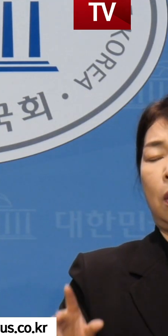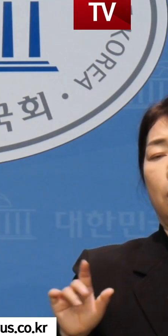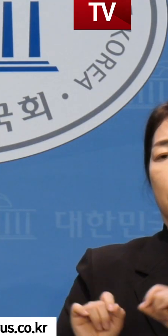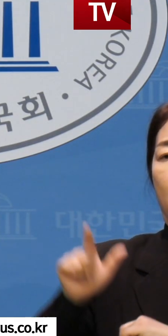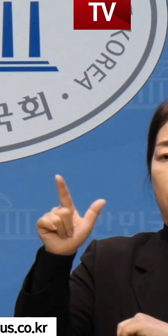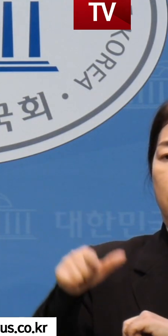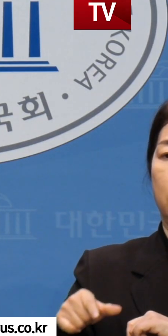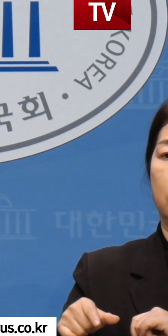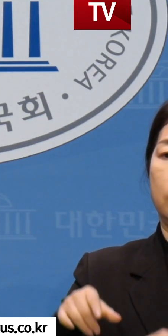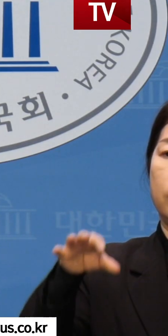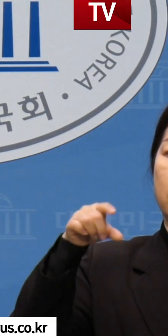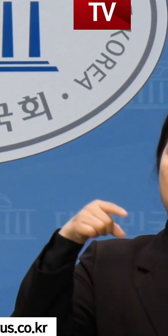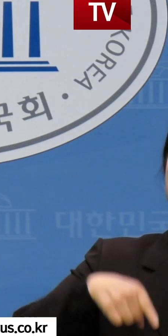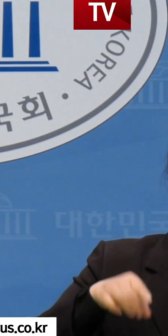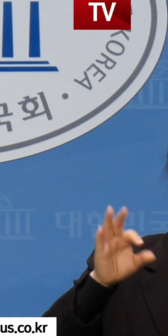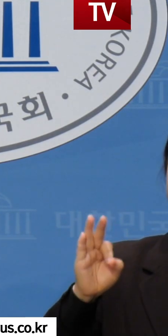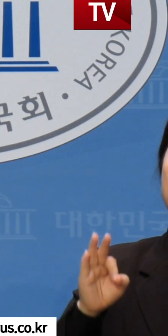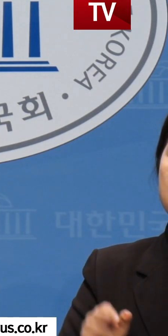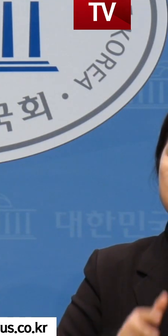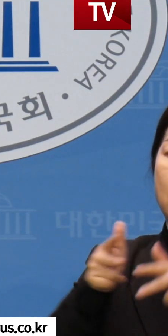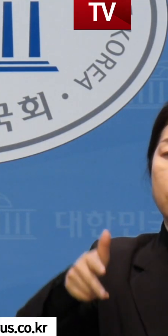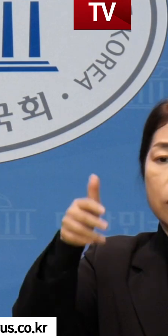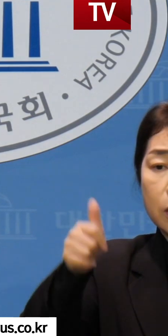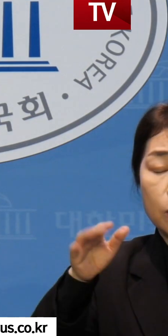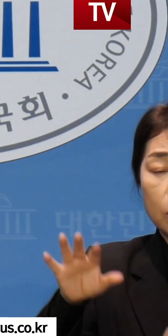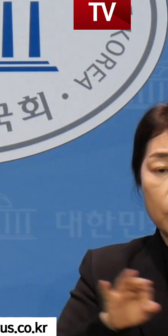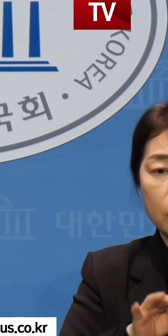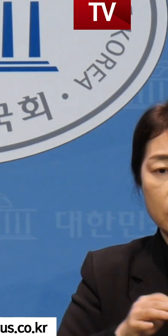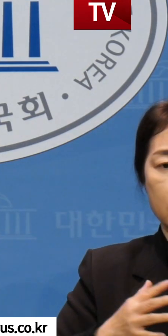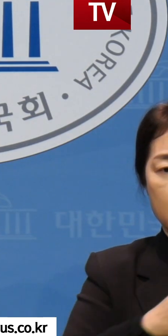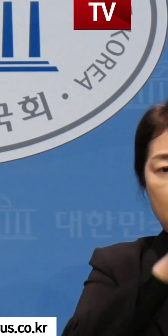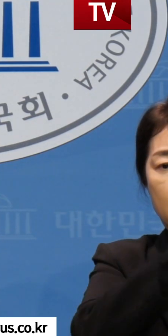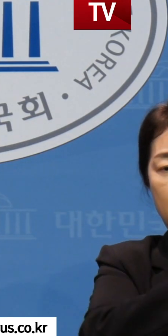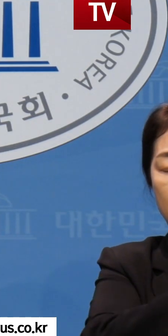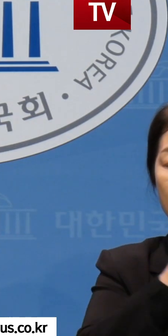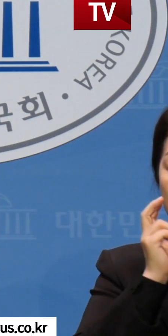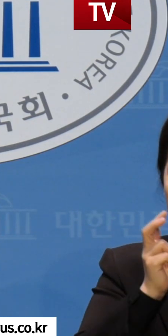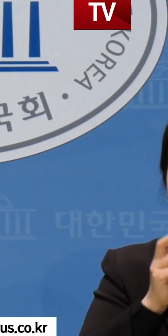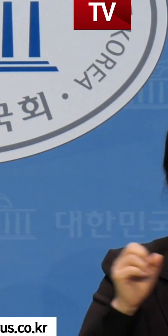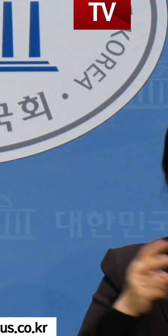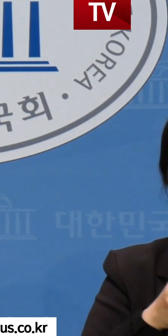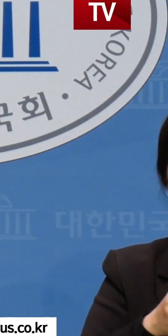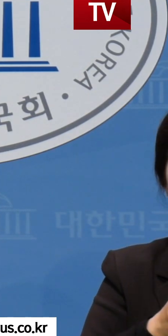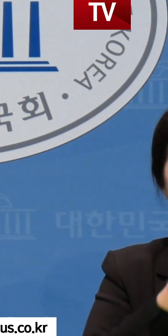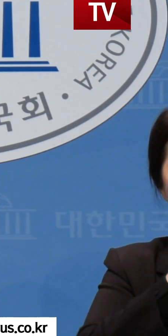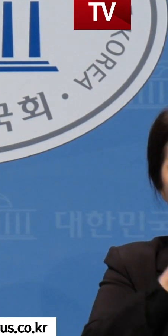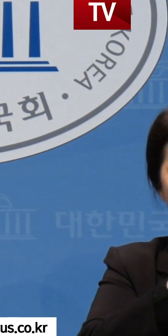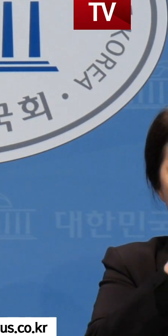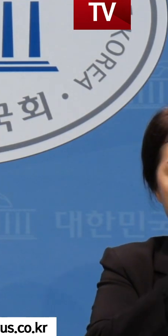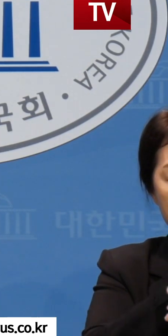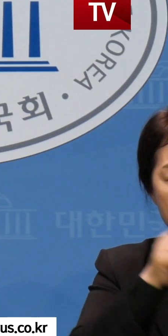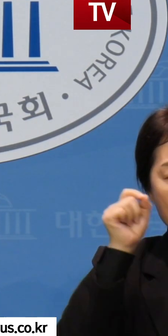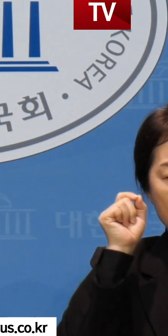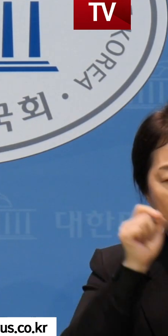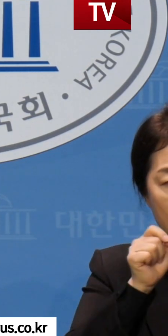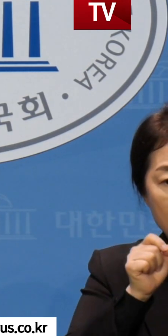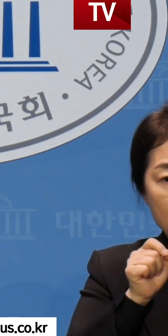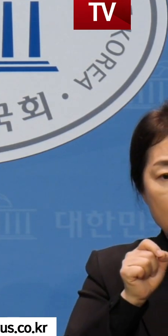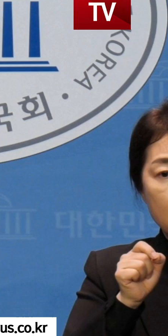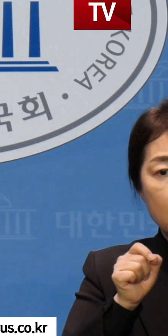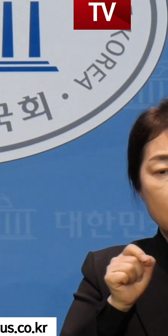대부분 PF 사업장은 시행사 대주단 협의에 따른 만기 연장으로 부실이 드러나지 않을